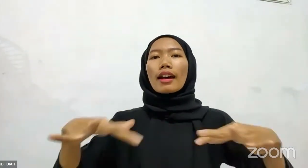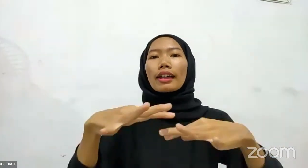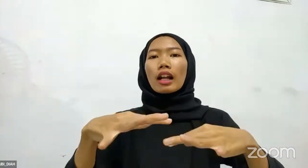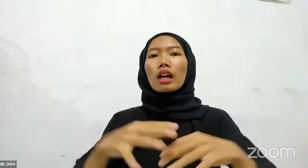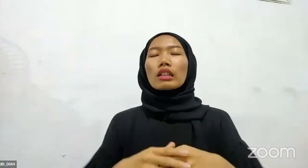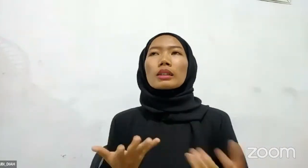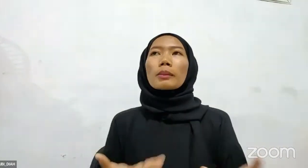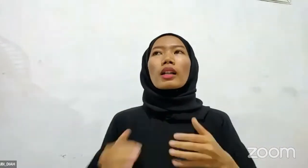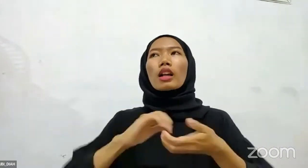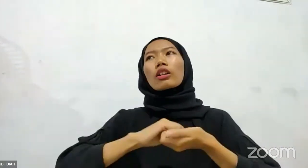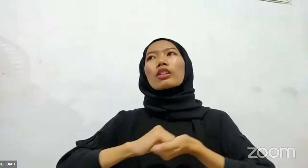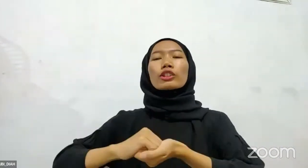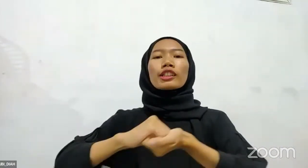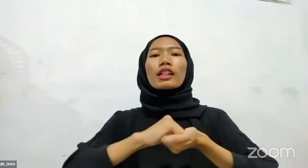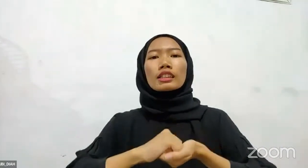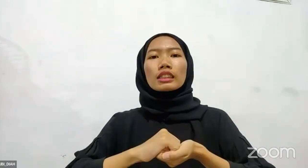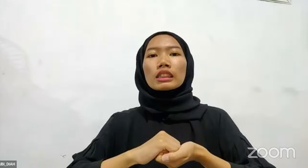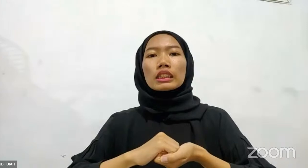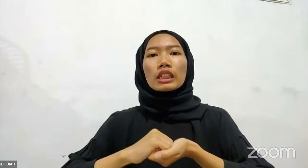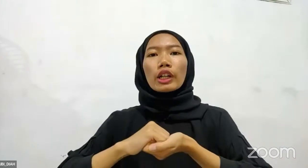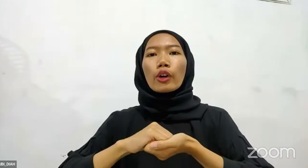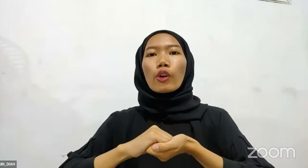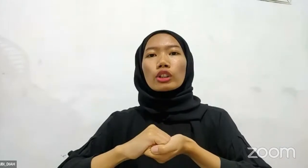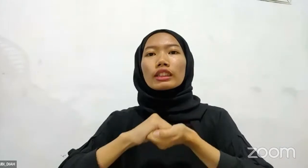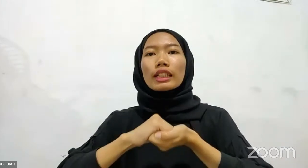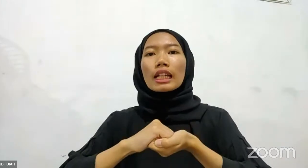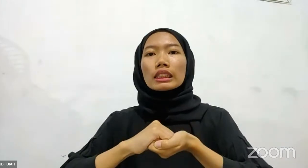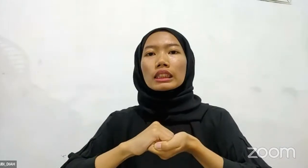coverage alat bantu itu betul-betul bisa berjalan.